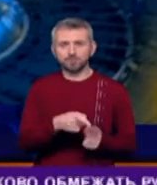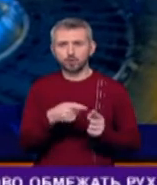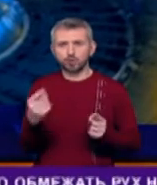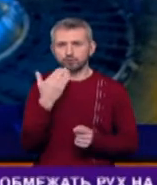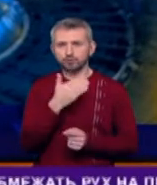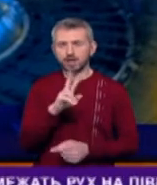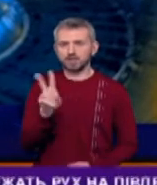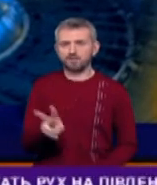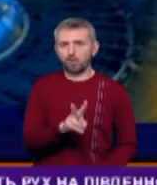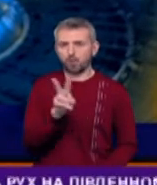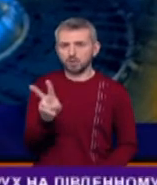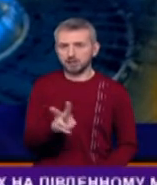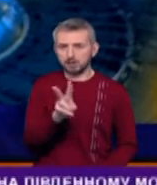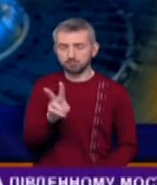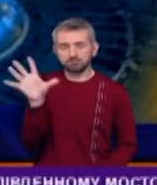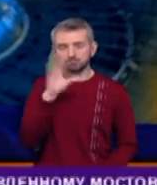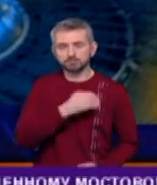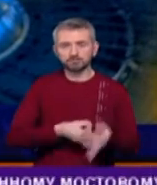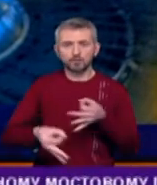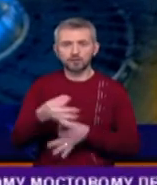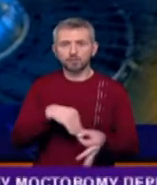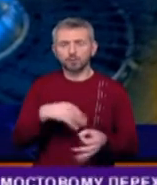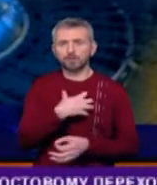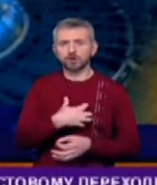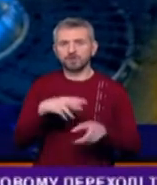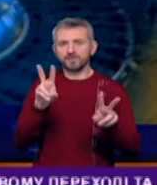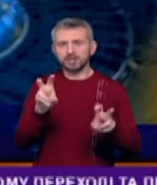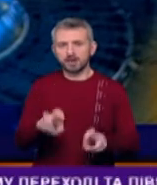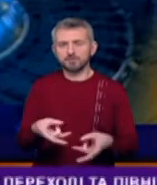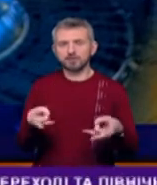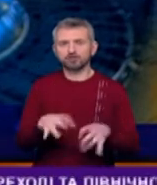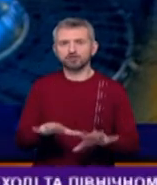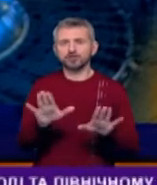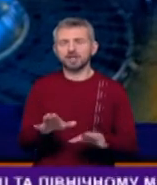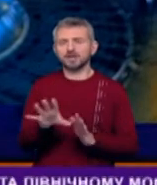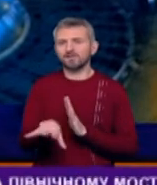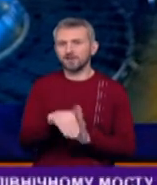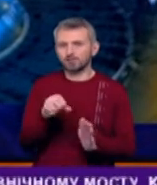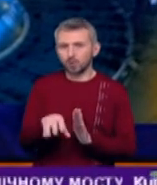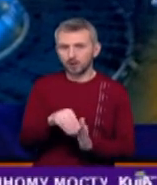останніх 2 годин встигли поговорити про важливі речі. Нас залишилися тільки вибори